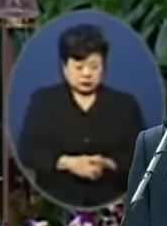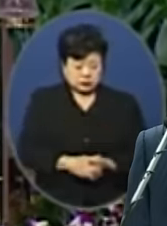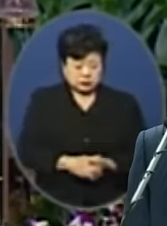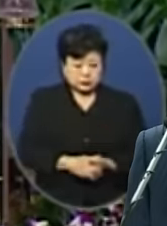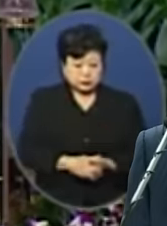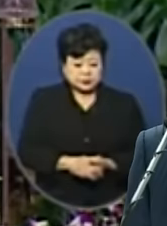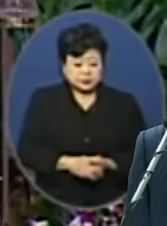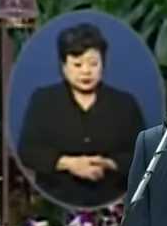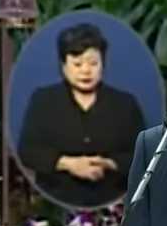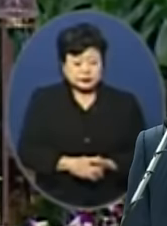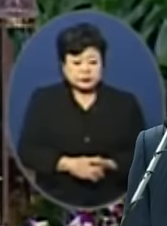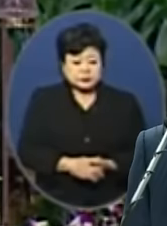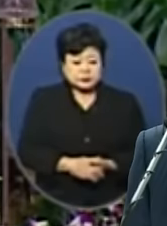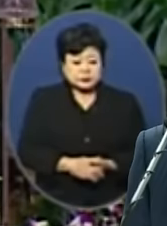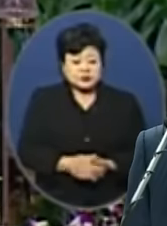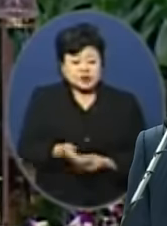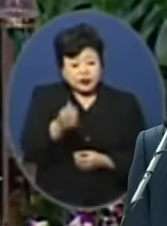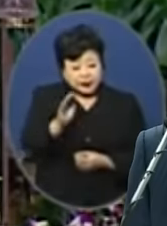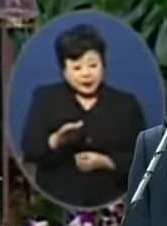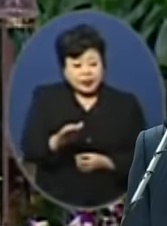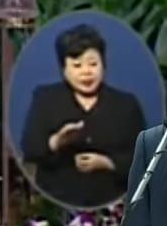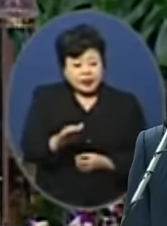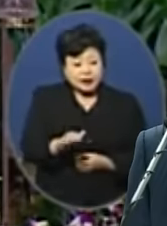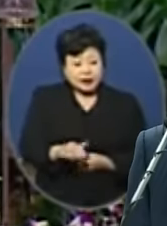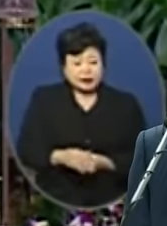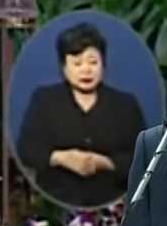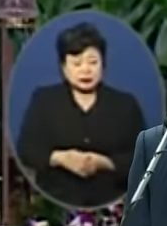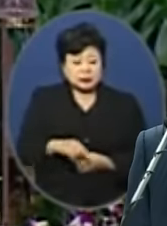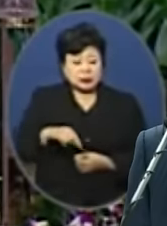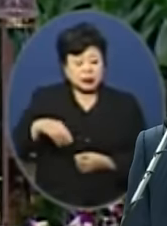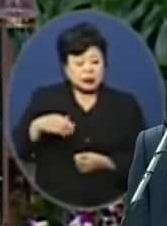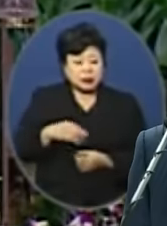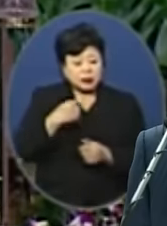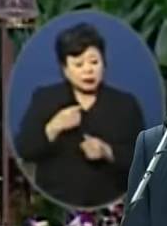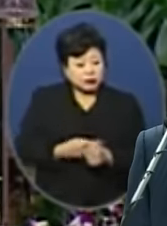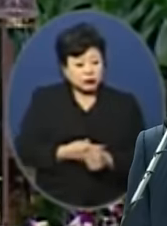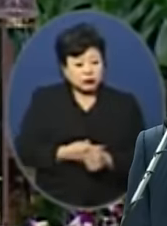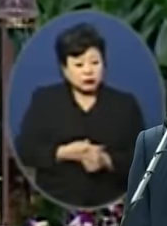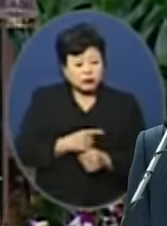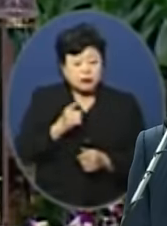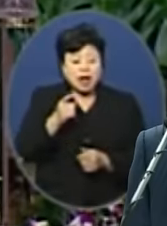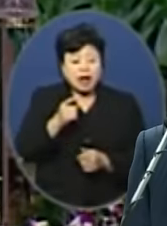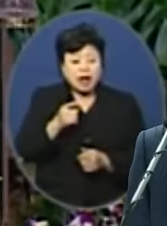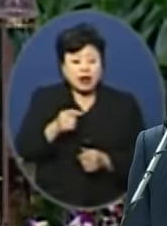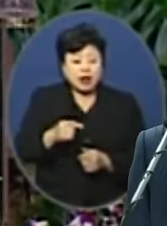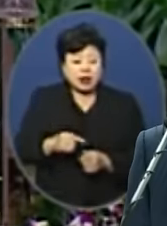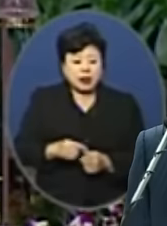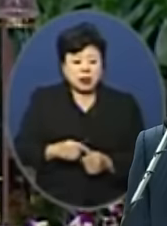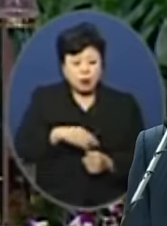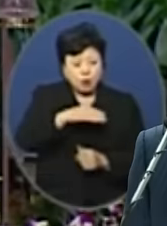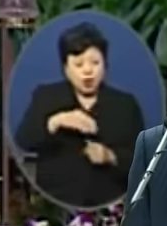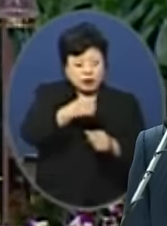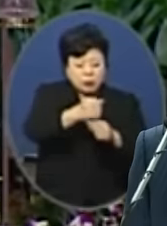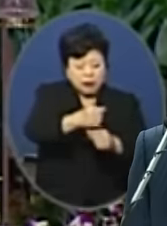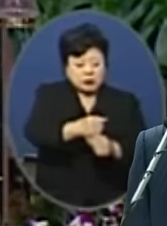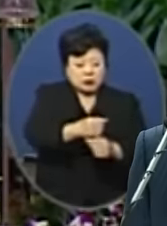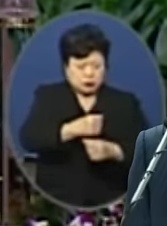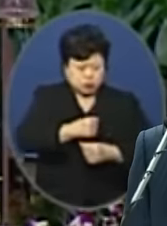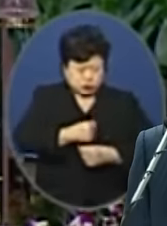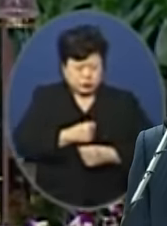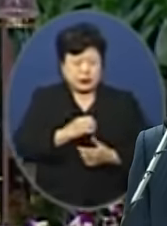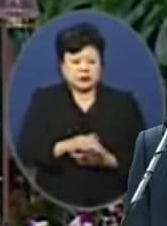있는 것입니다. 그런데 그렇게 무심코 내뱉는 말이 우리를 둘러싼 환경을 만든다는 것을 알아야 하는